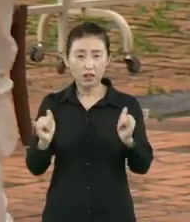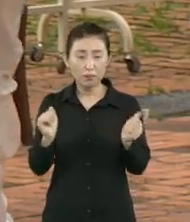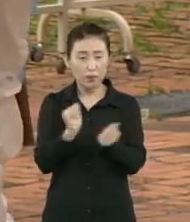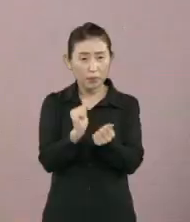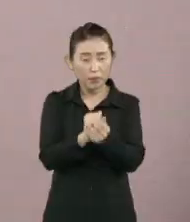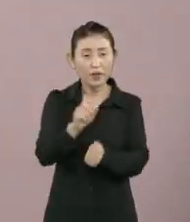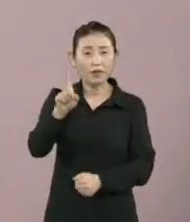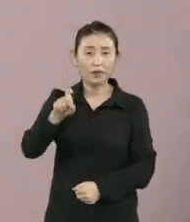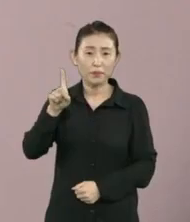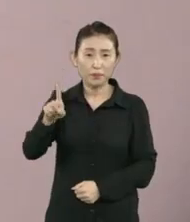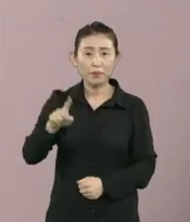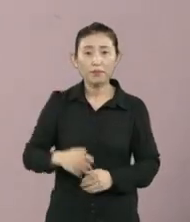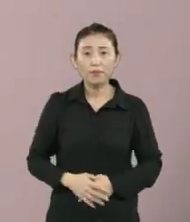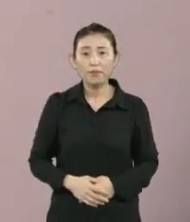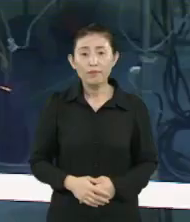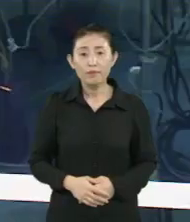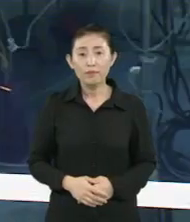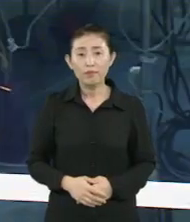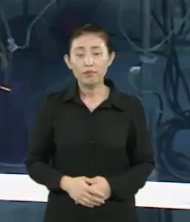확정됐습니다